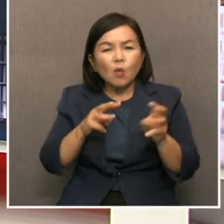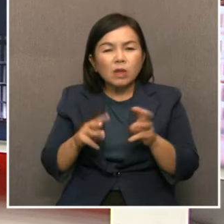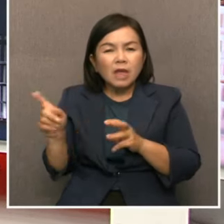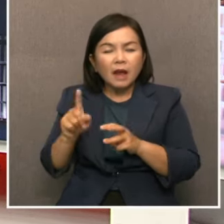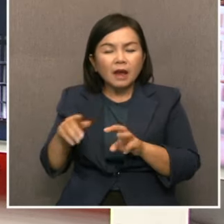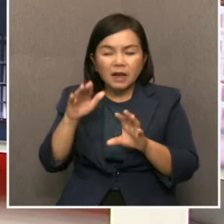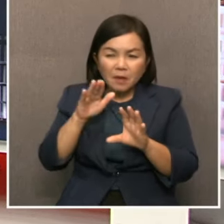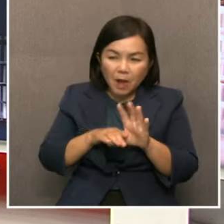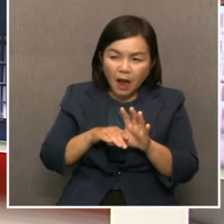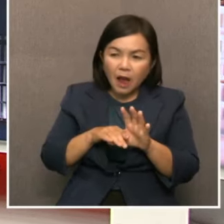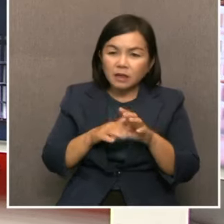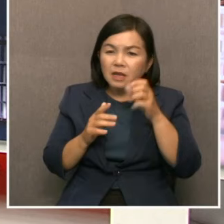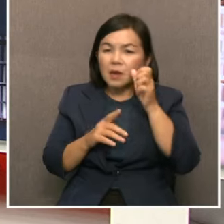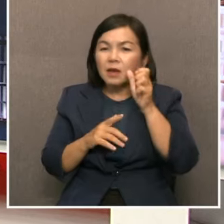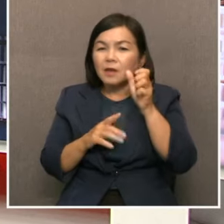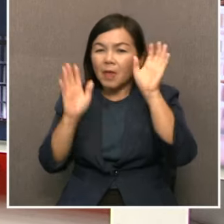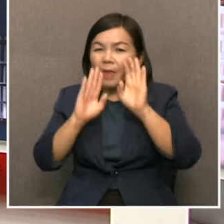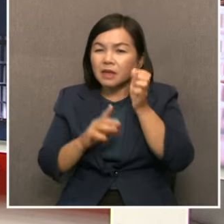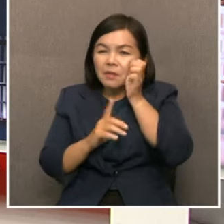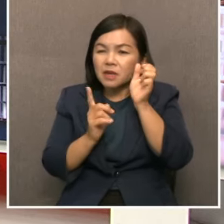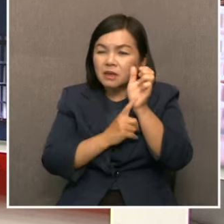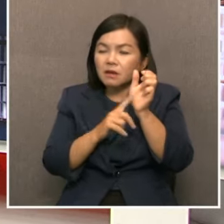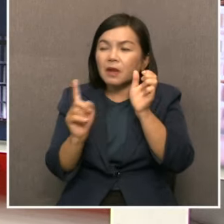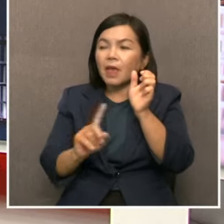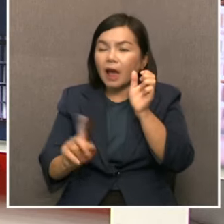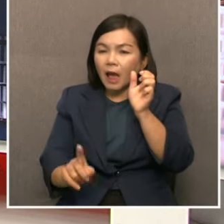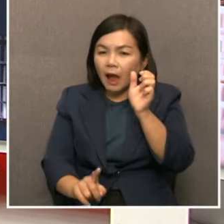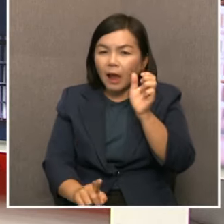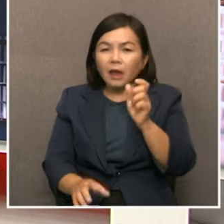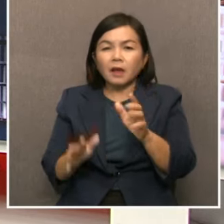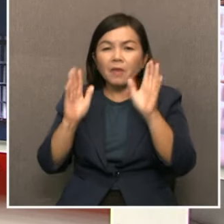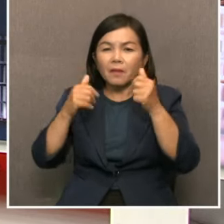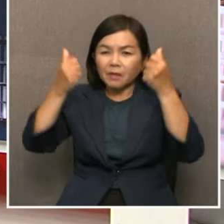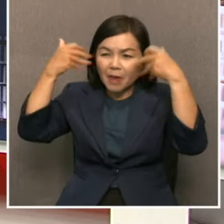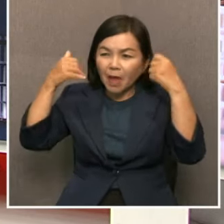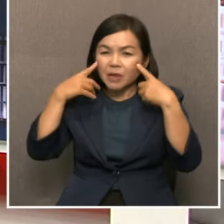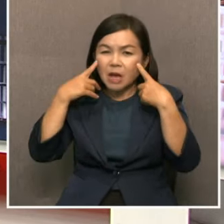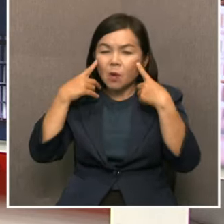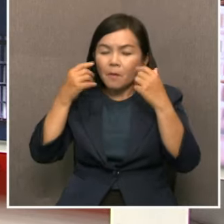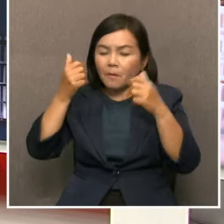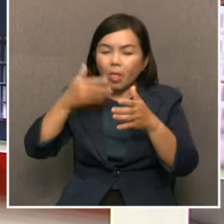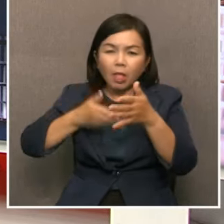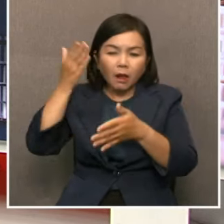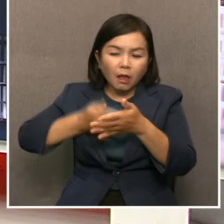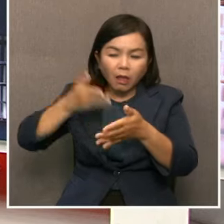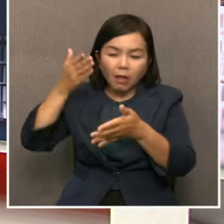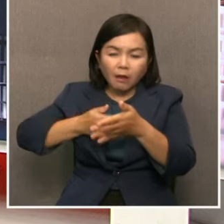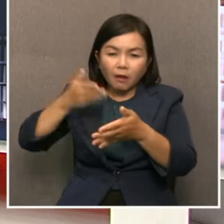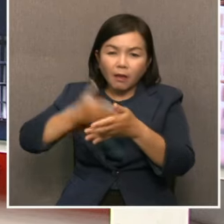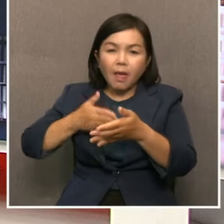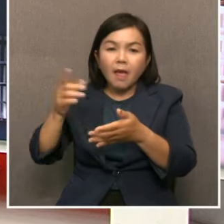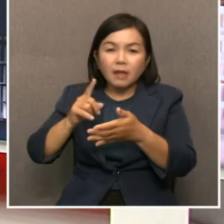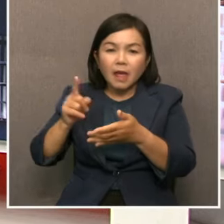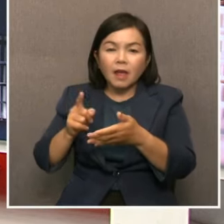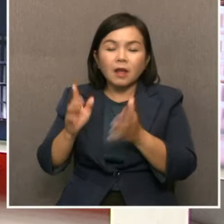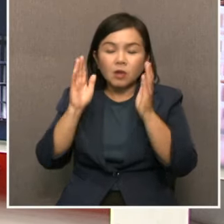ทะเบียนในแอปพลิเคชันทางรัฐต้องทำอย่างไรบ้างใส่ข้อมูลแล้วสแกนหน้าไม่ผ่านหรืออะไรก็ตามนะคะเจ้าหน้าที่ที่ประจำอยู่